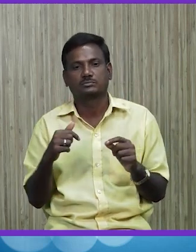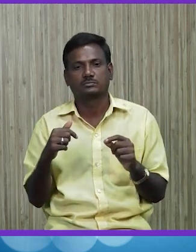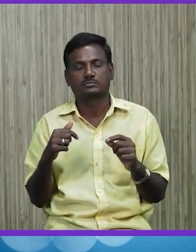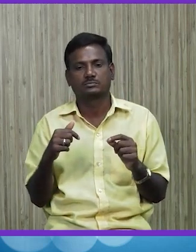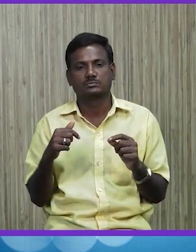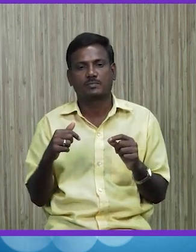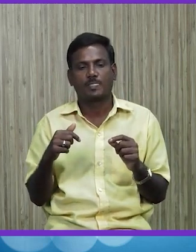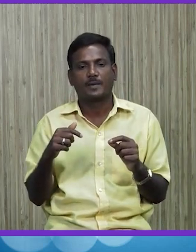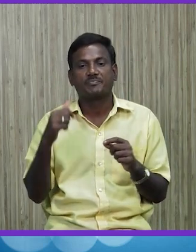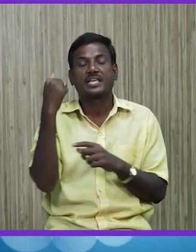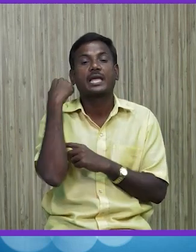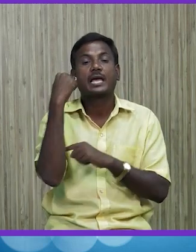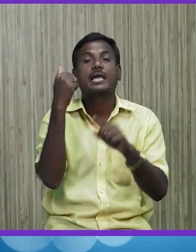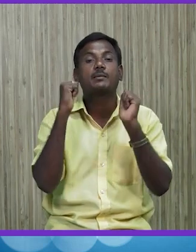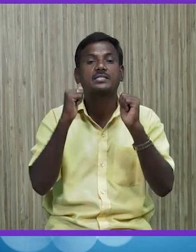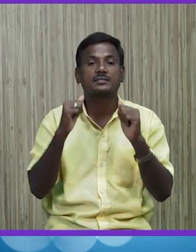correspondsள் downward